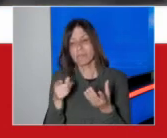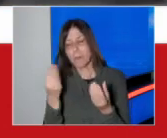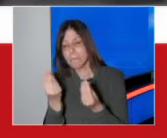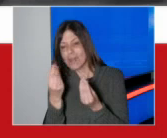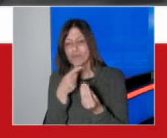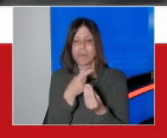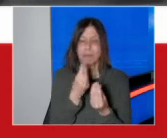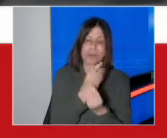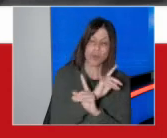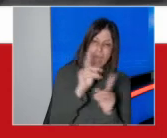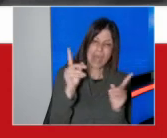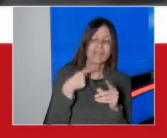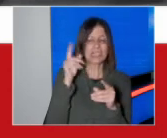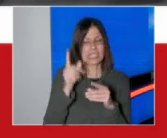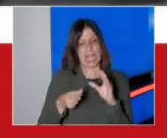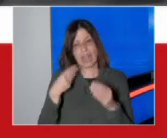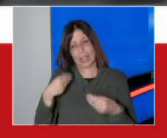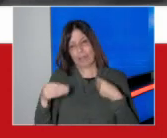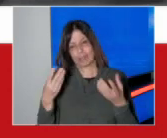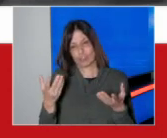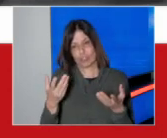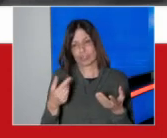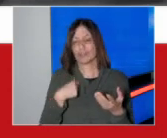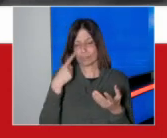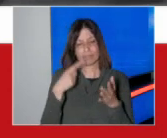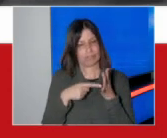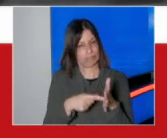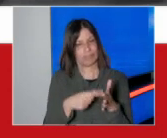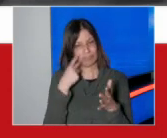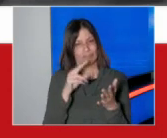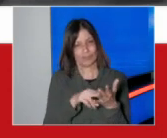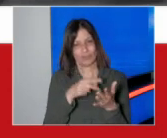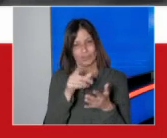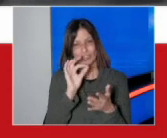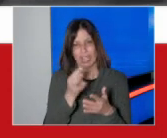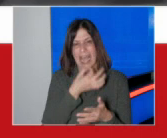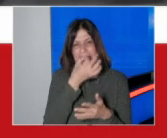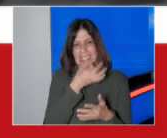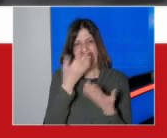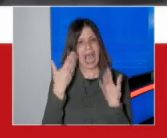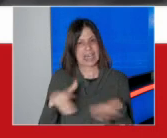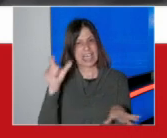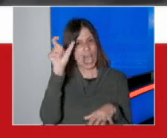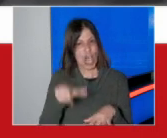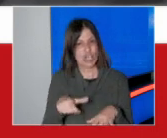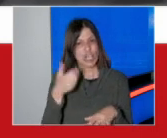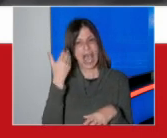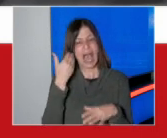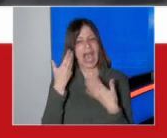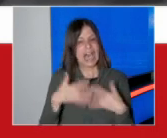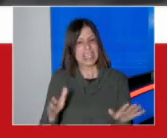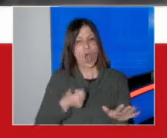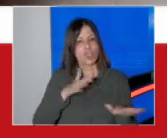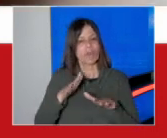אחר, ולמעשה הם יצטרכו להתגמש. תראה, אני אומר לך, אתה רואים את התמונה הזו של ההצהרה, חסר שם איש, חסר שם ראש הממשלה החליפי.